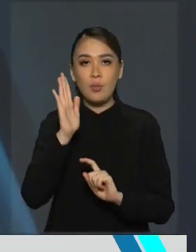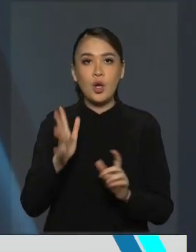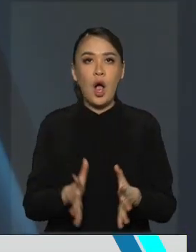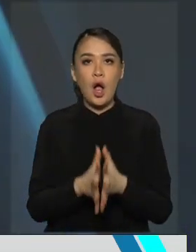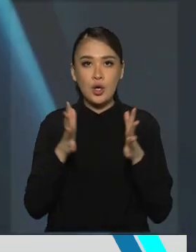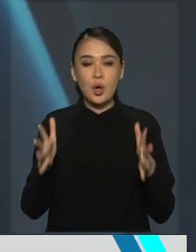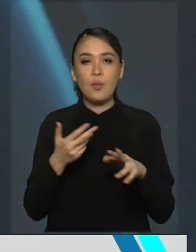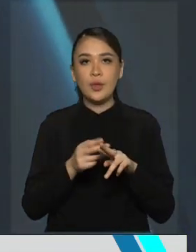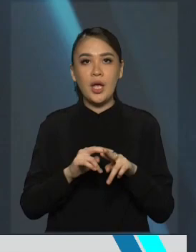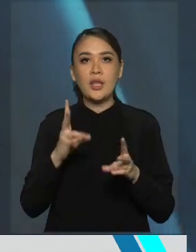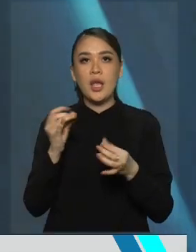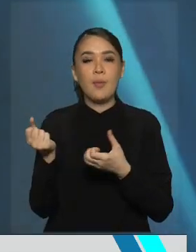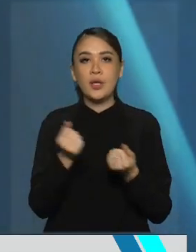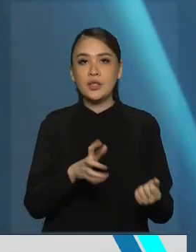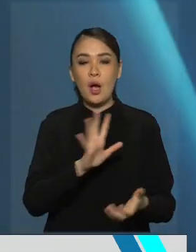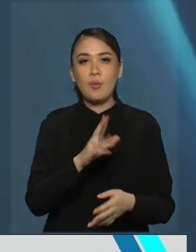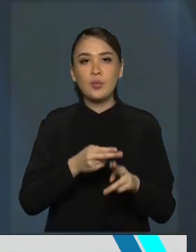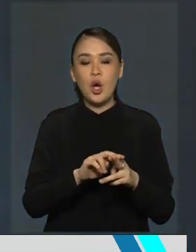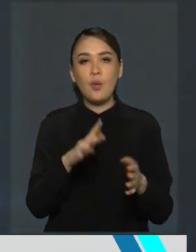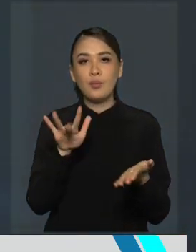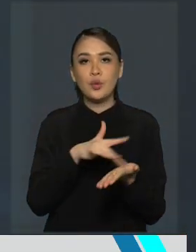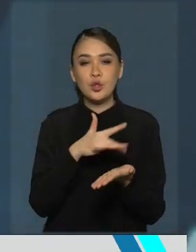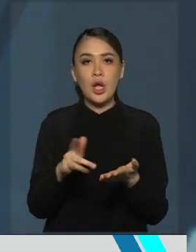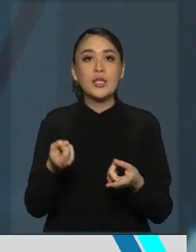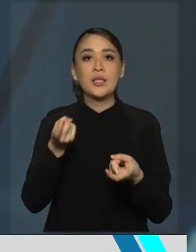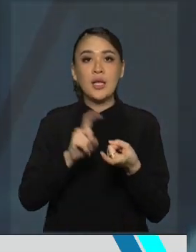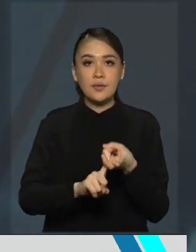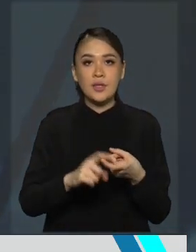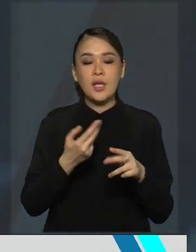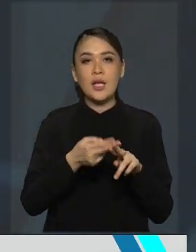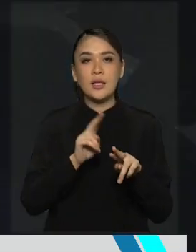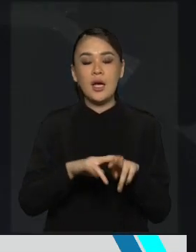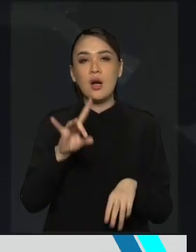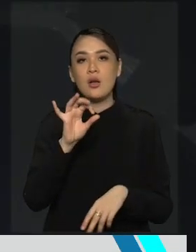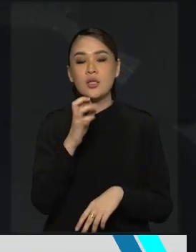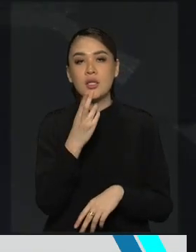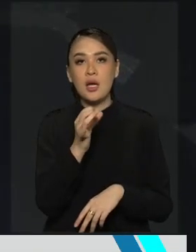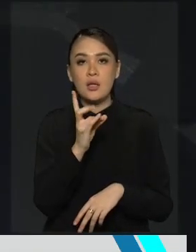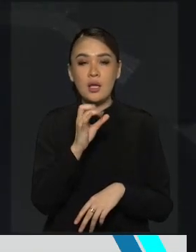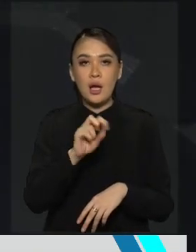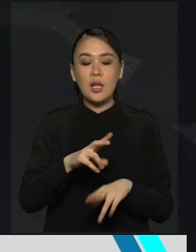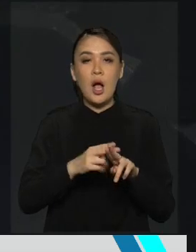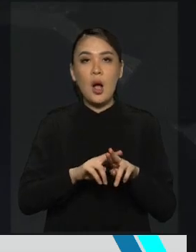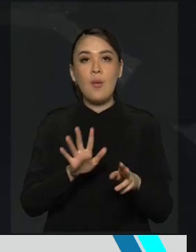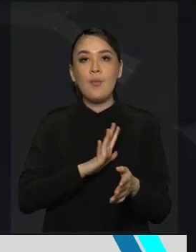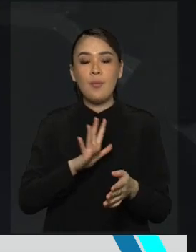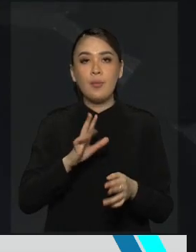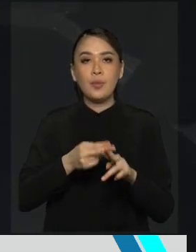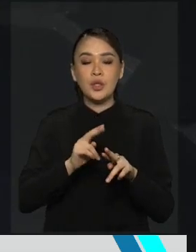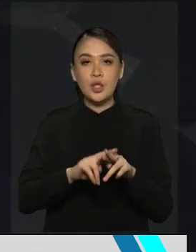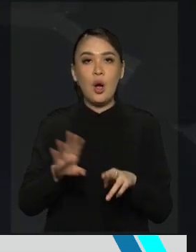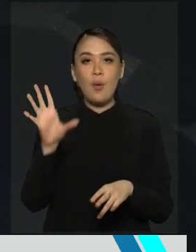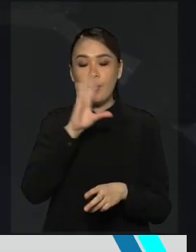средства, которые не потянет сейчас никакой бюджет. Соответственно, исходя из рациональной повестки, которая